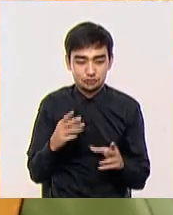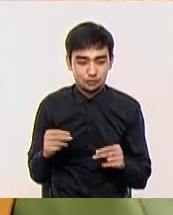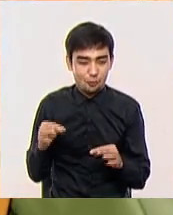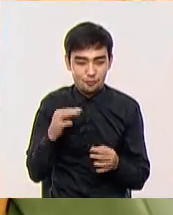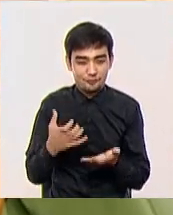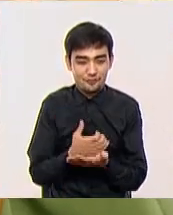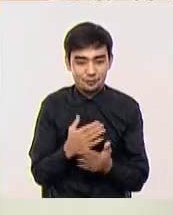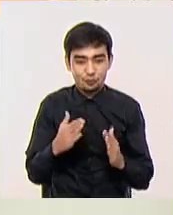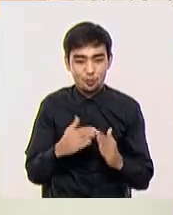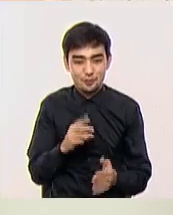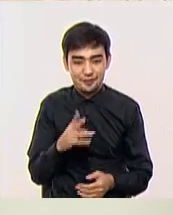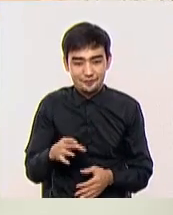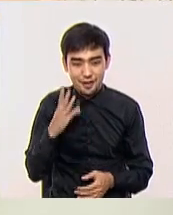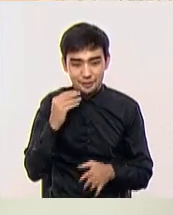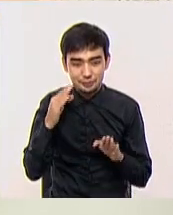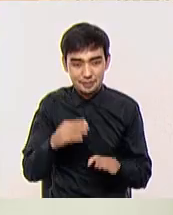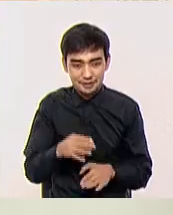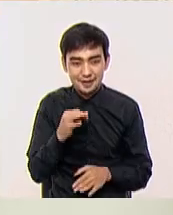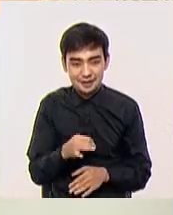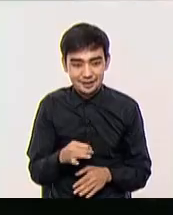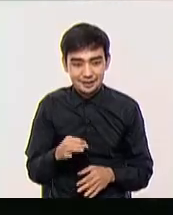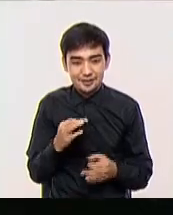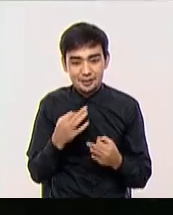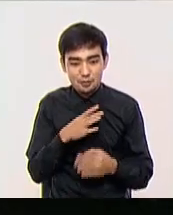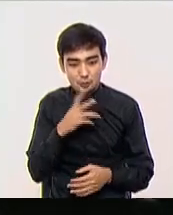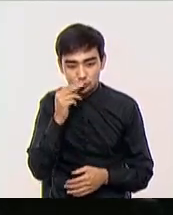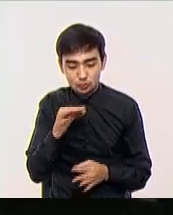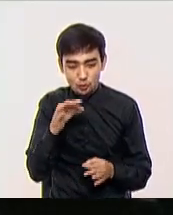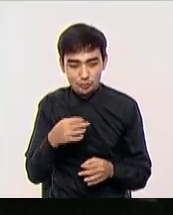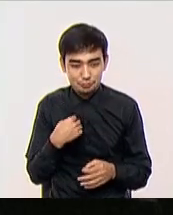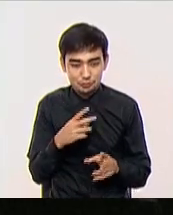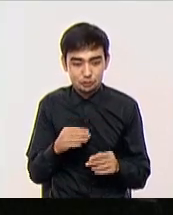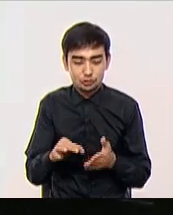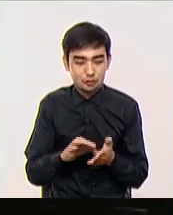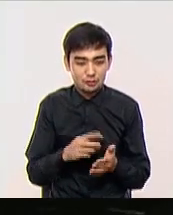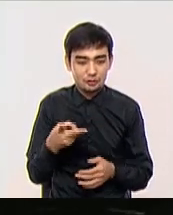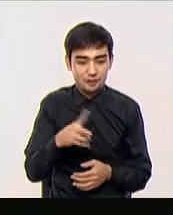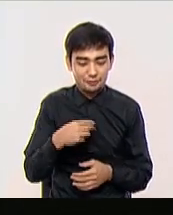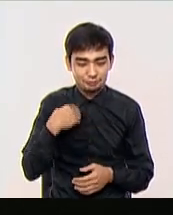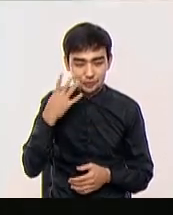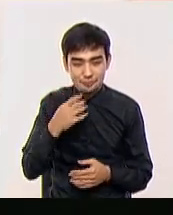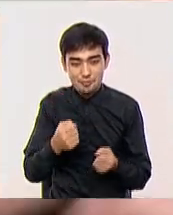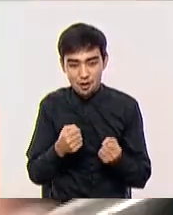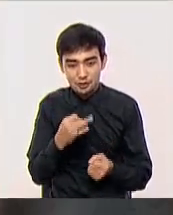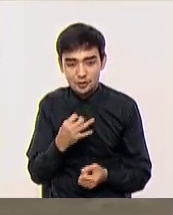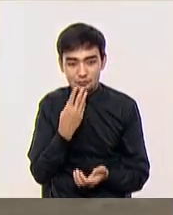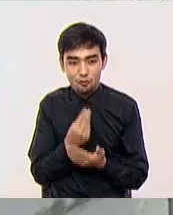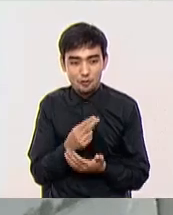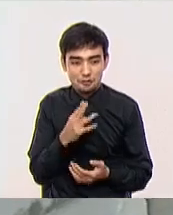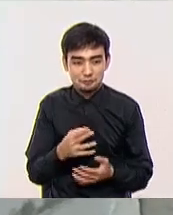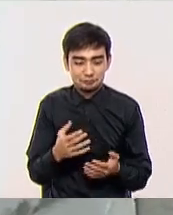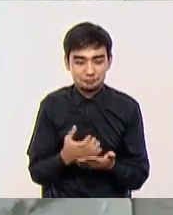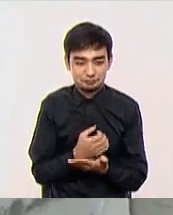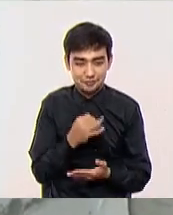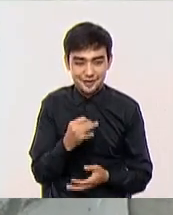счастливчиков, выигравших квартиру в Алматы. В итоге, рассказывает мужчина, сбылись сразу 2 мечты – и авто, и собственная